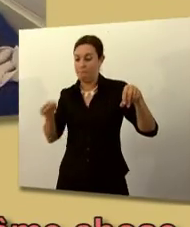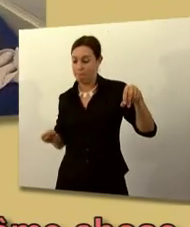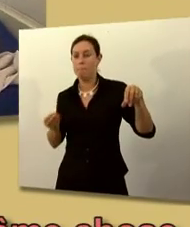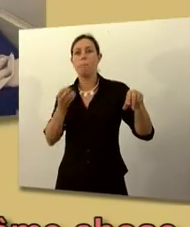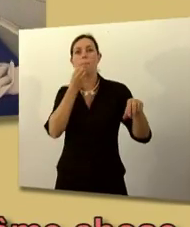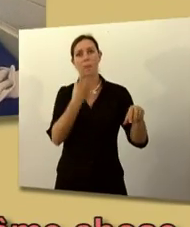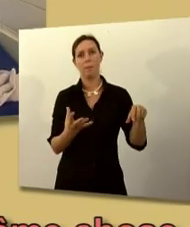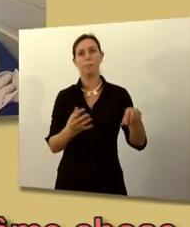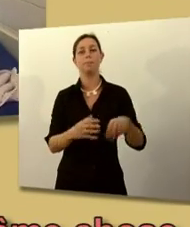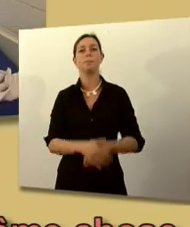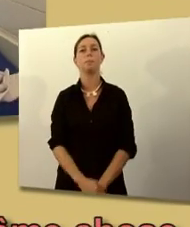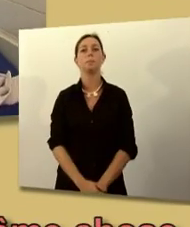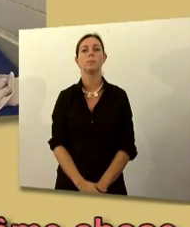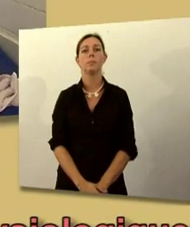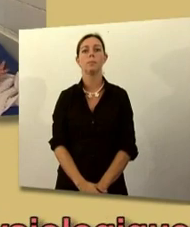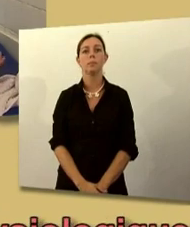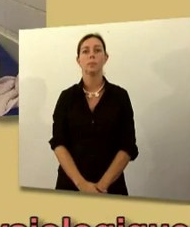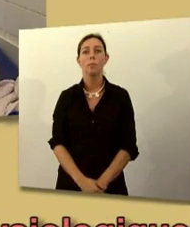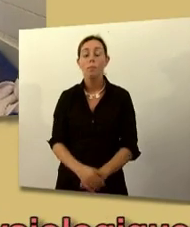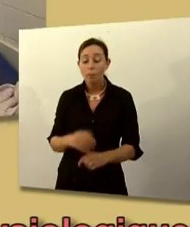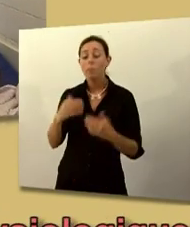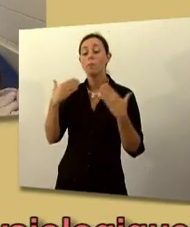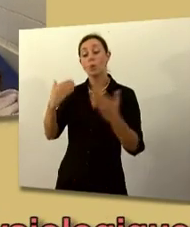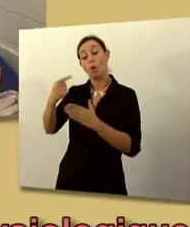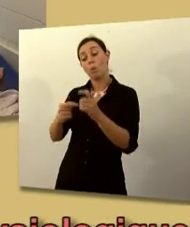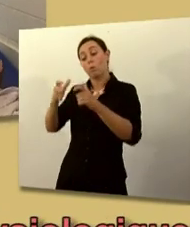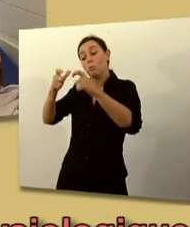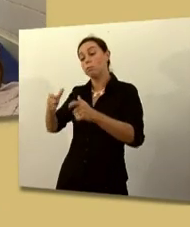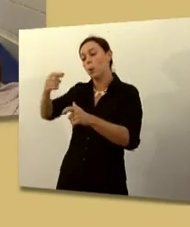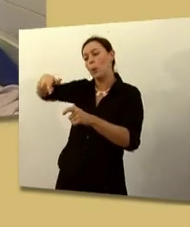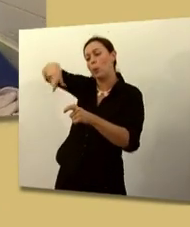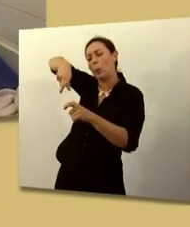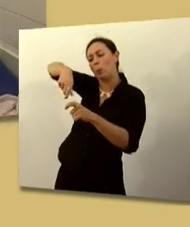Et vous faites la même chose avec le sérum physique.